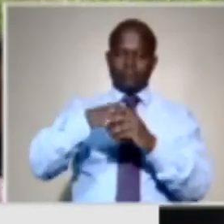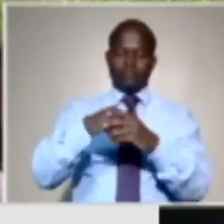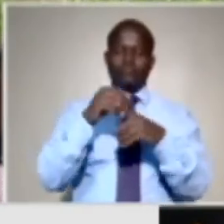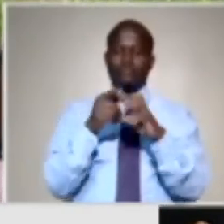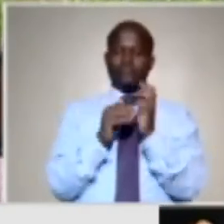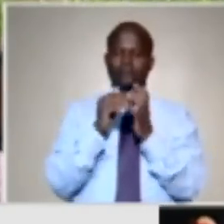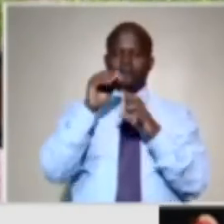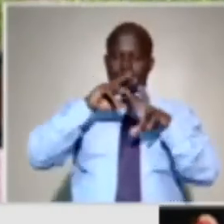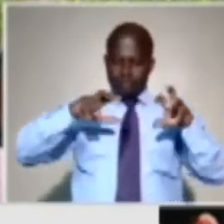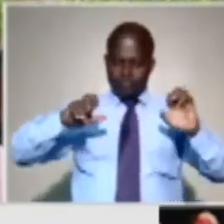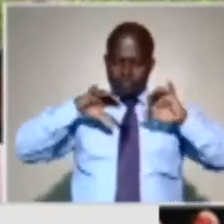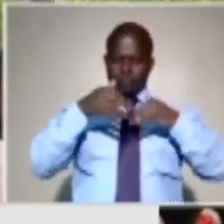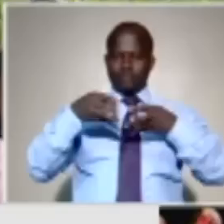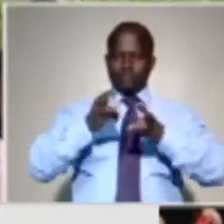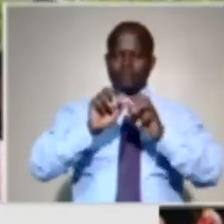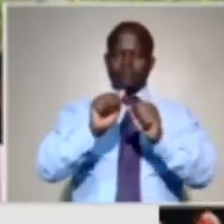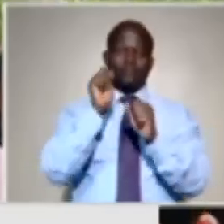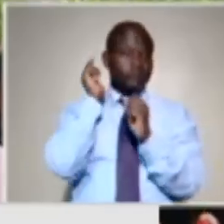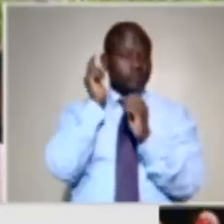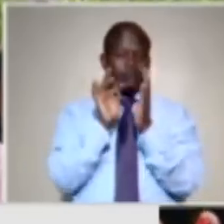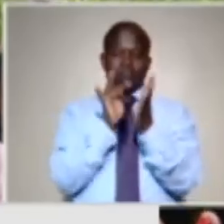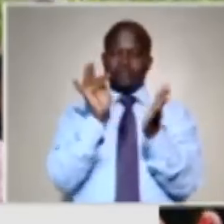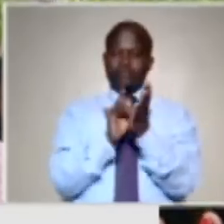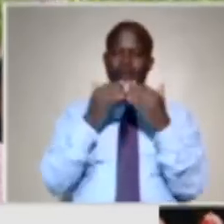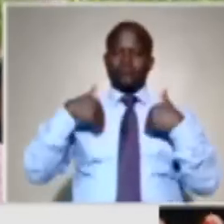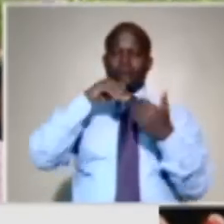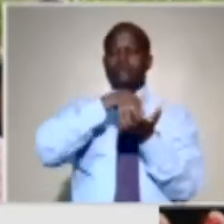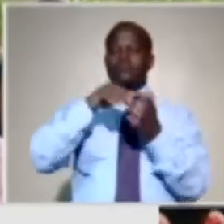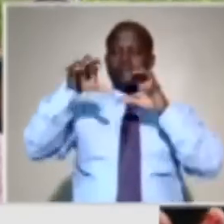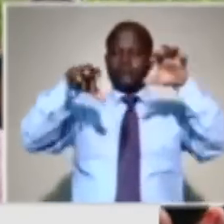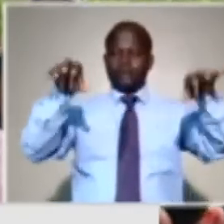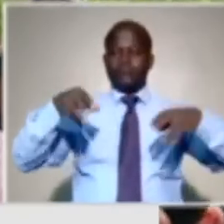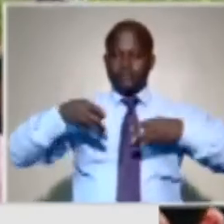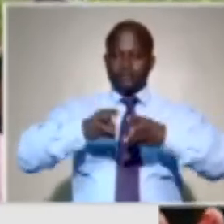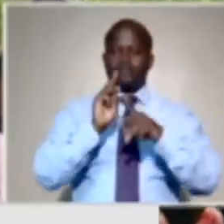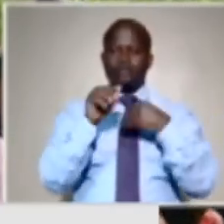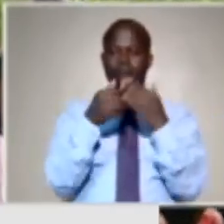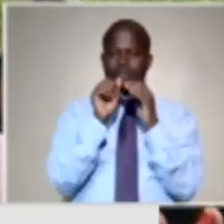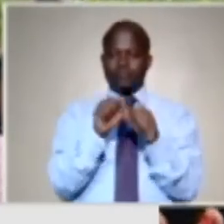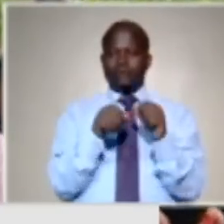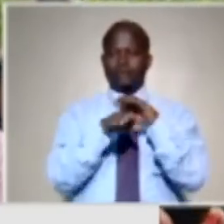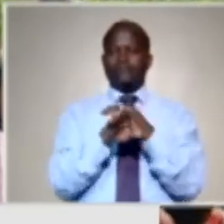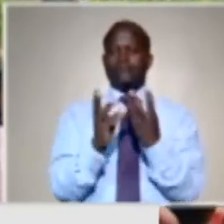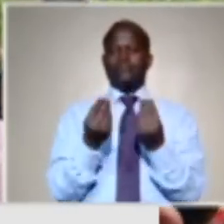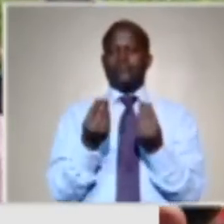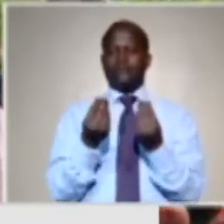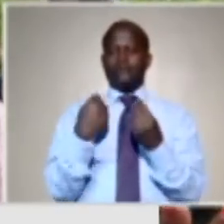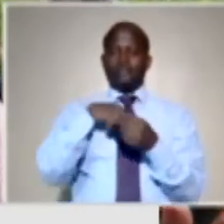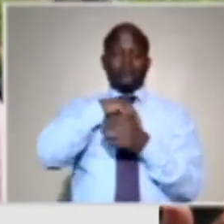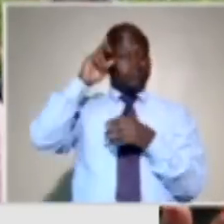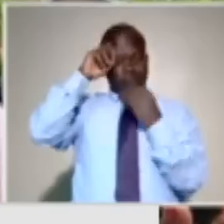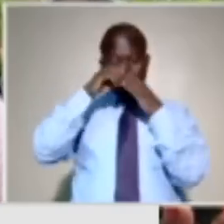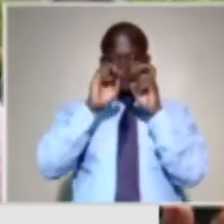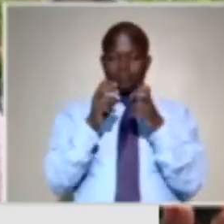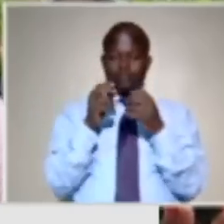turimo turaniga n'ubundi buryo bwo gufata nk'ama tablet kuyashyira kuri centre de santé cyangwa kuri poste de santé ku buryo abantu bashaka kubasha kubyaccessing ntekereza ko ubu